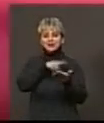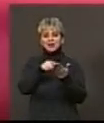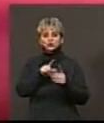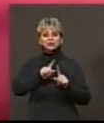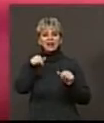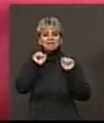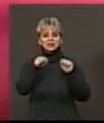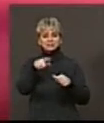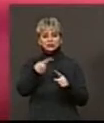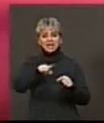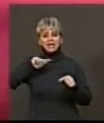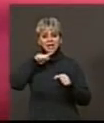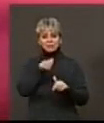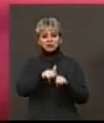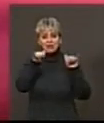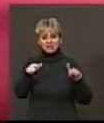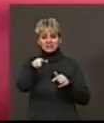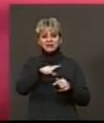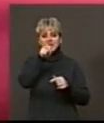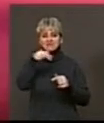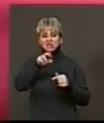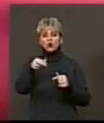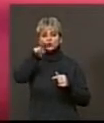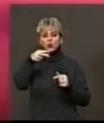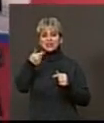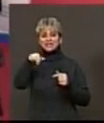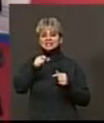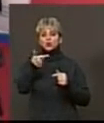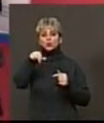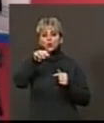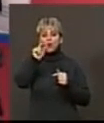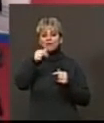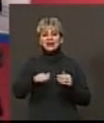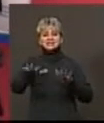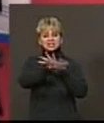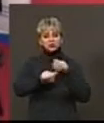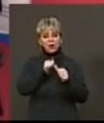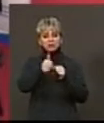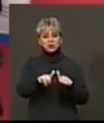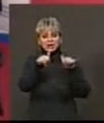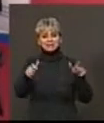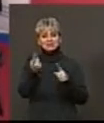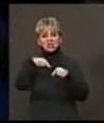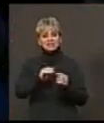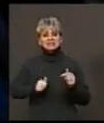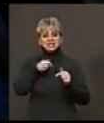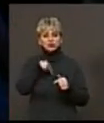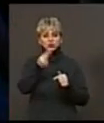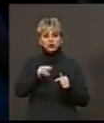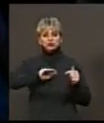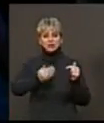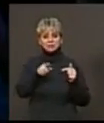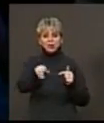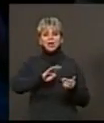уникальные возможности для экономического развития. Зверево, Донецк и Гуково – территории опережающего развития. И этот статус дает